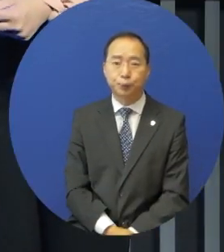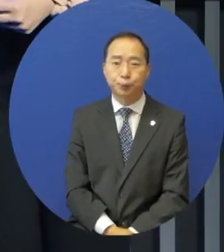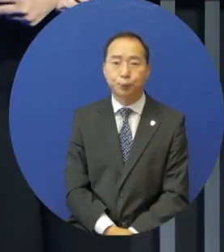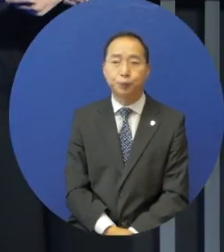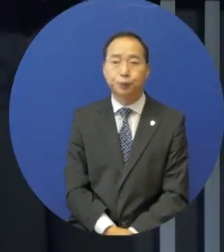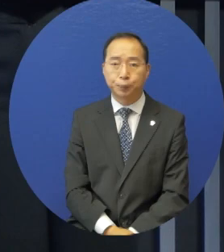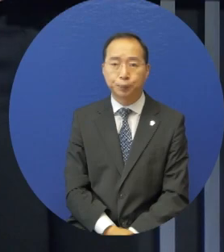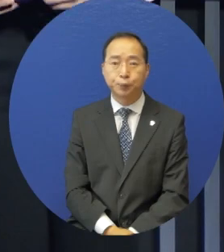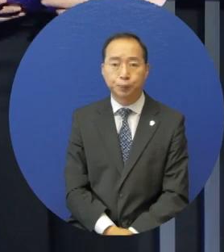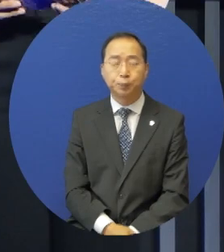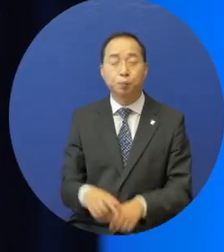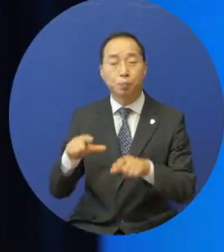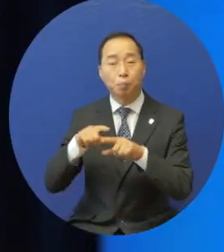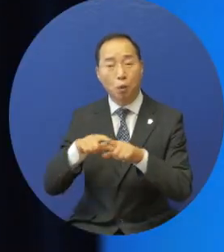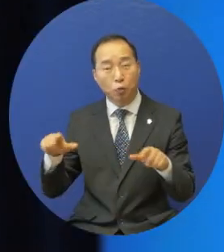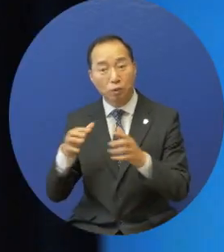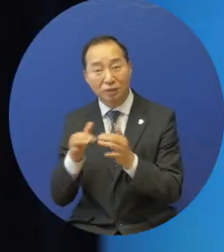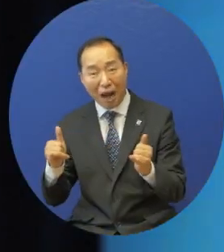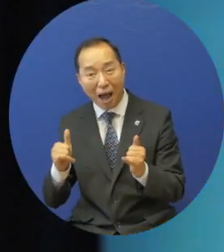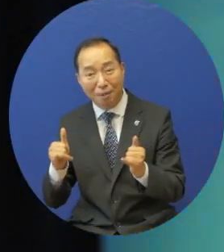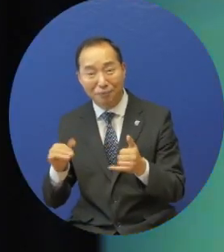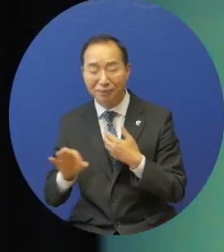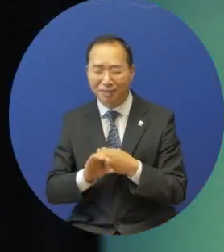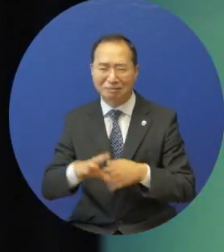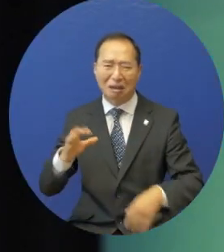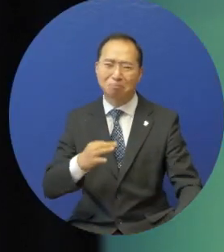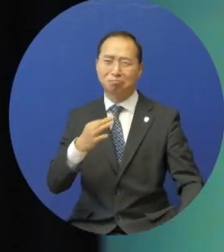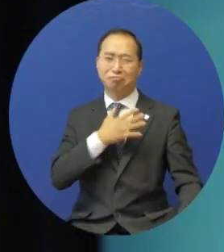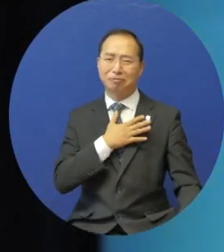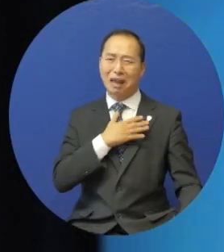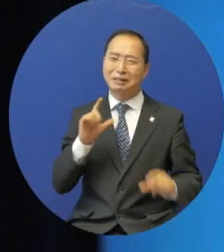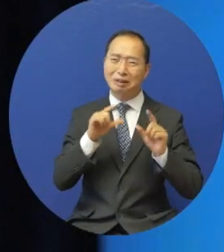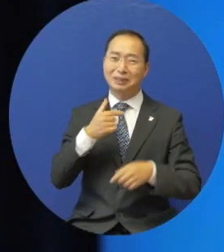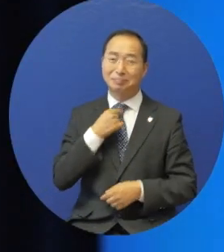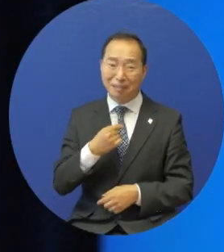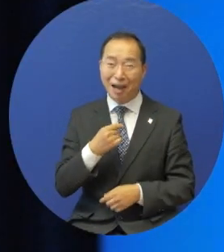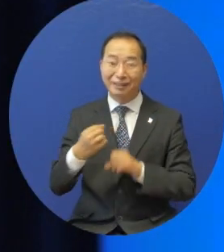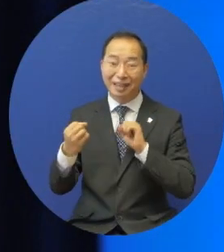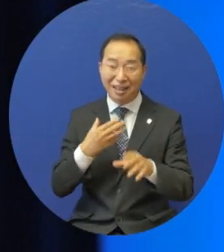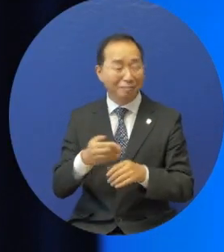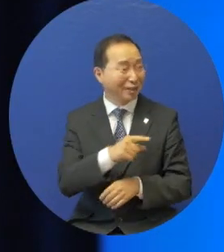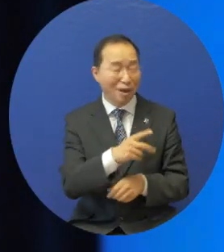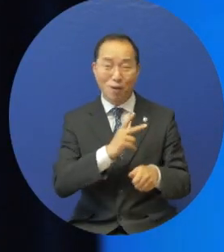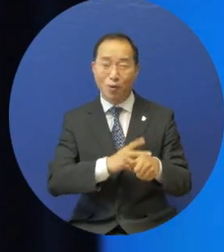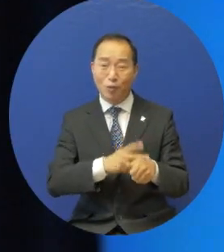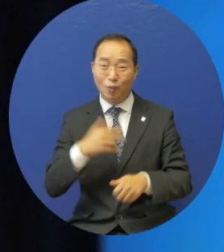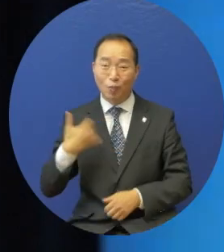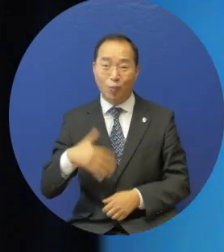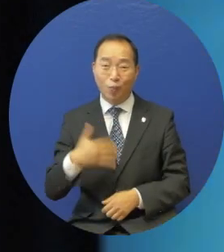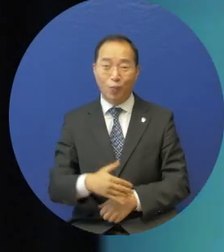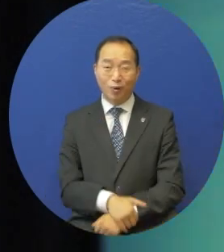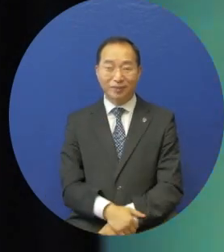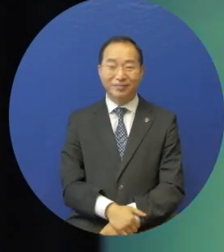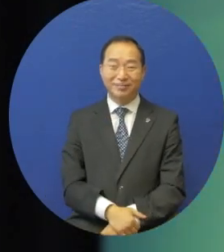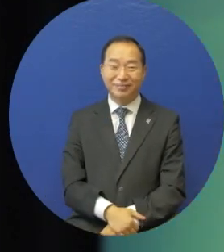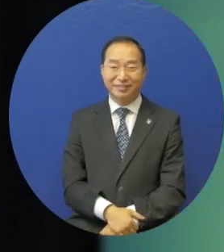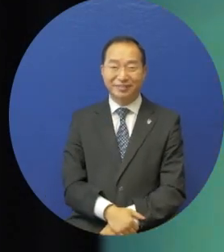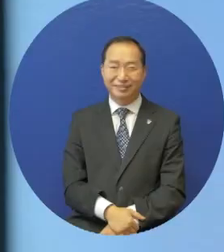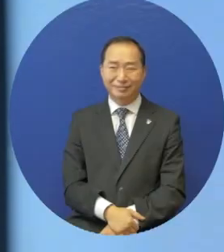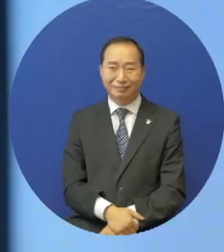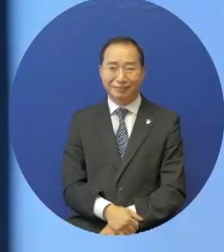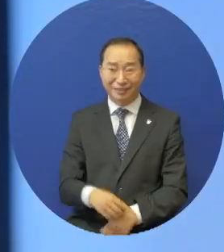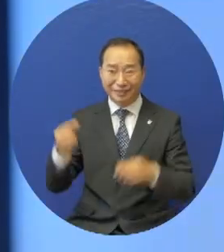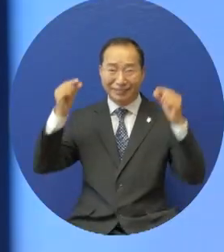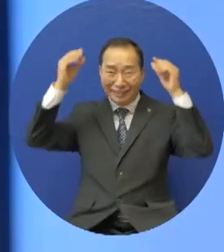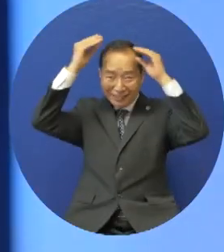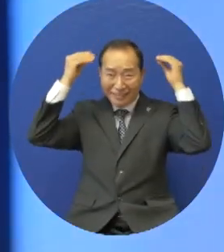네. 보통 사람 같으면 그냥 아유 부잣집 양반 태어나겠다 이럴 텐데 역시 교수님 다르시네요.